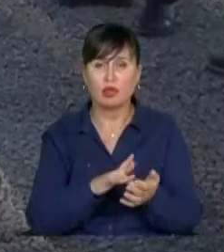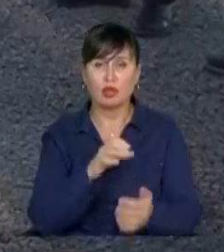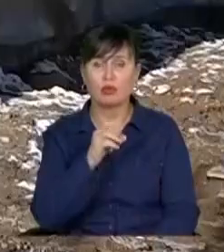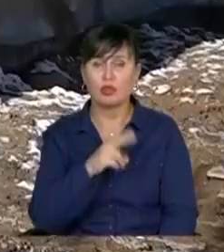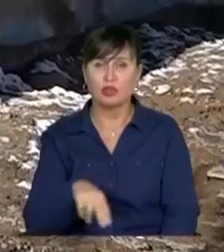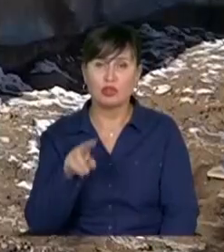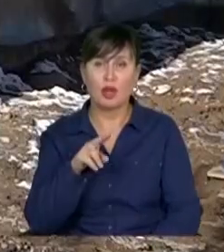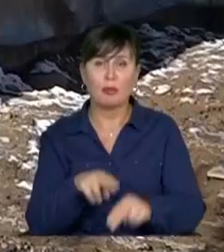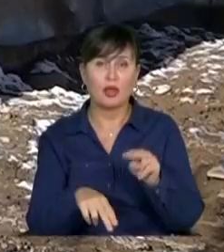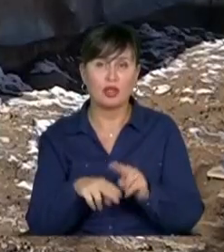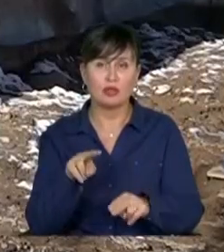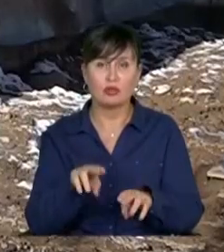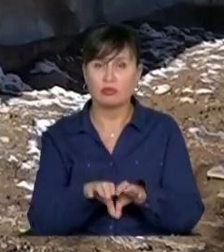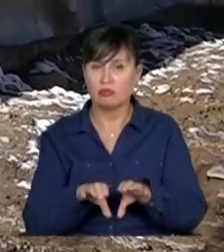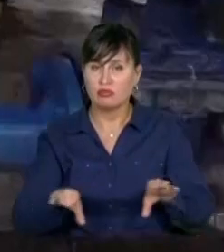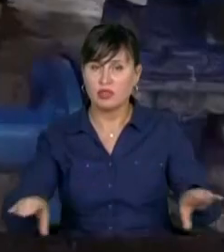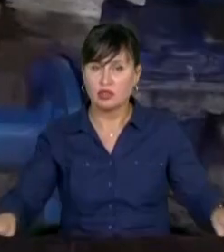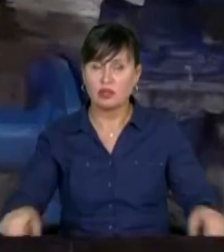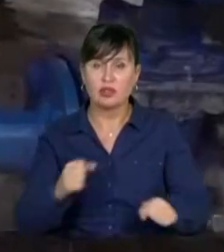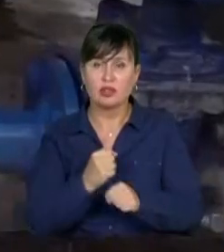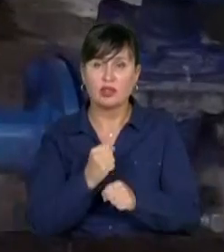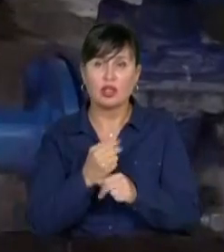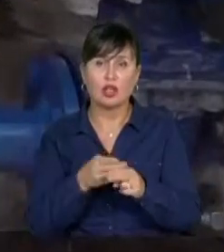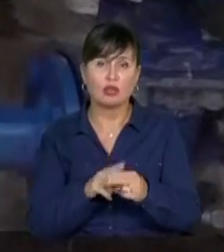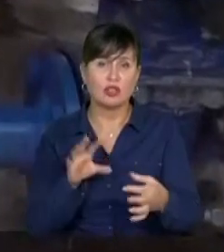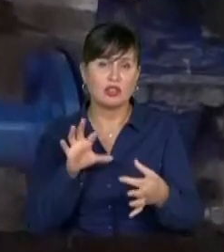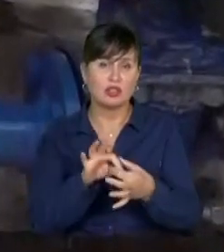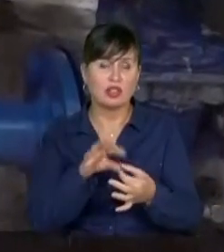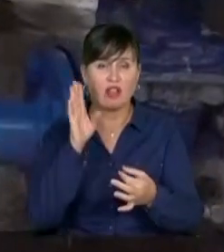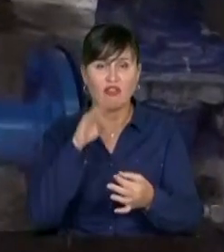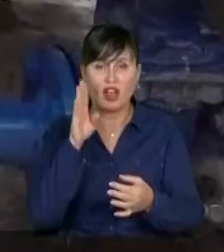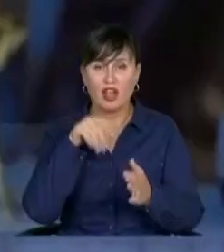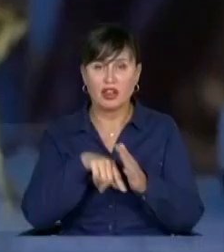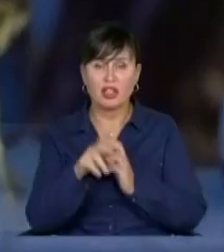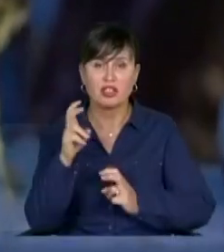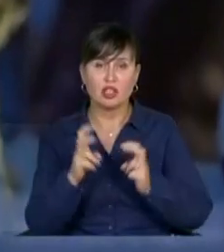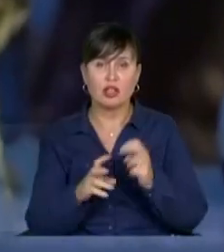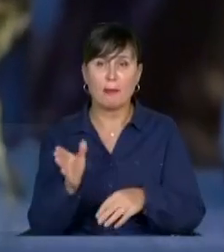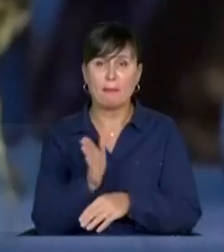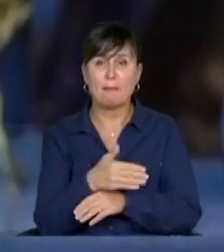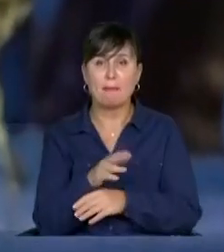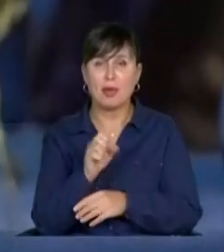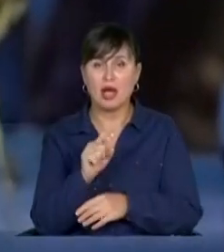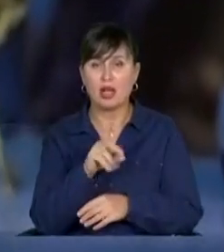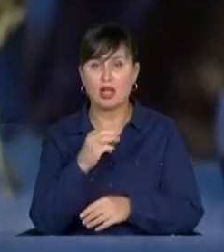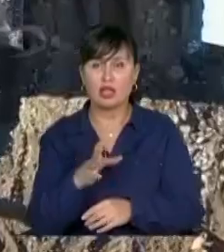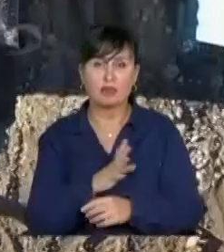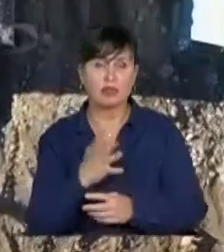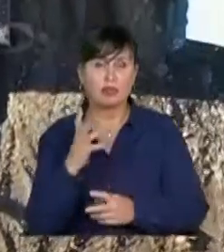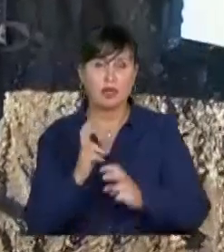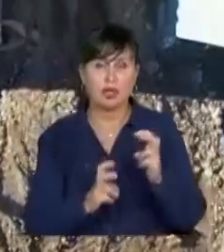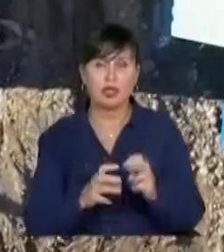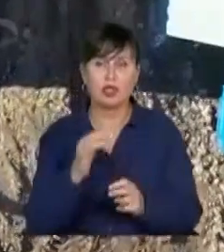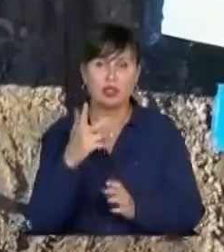дусаева построили магистральную водопроводную сеть которую соединили с водозаборной станцией Балхаш было построено пять резервуаров и три